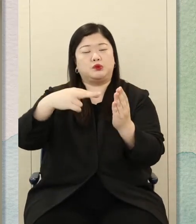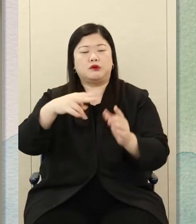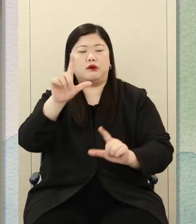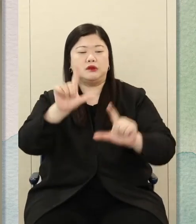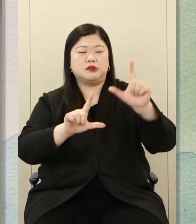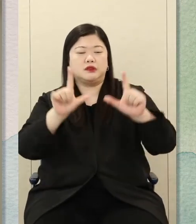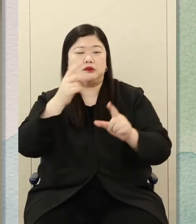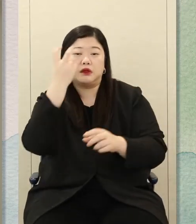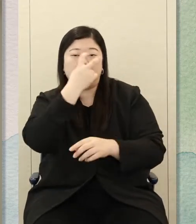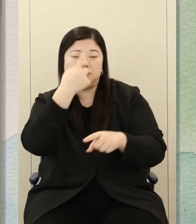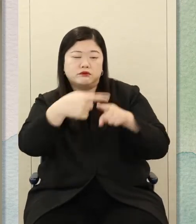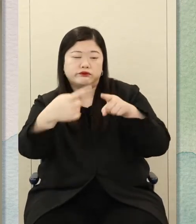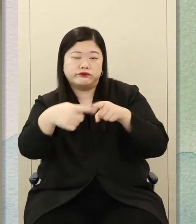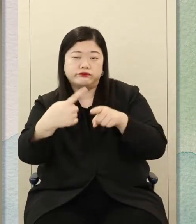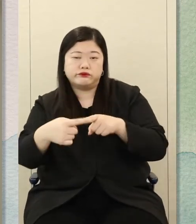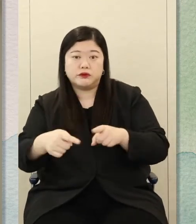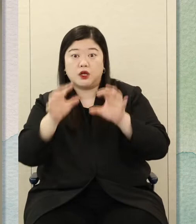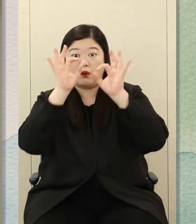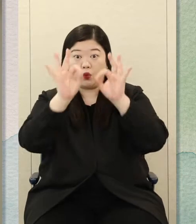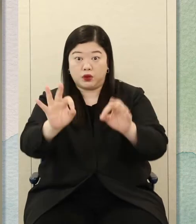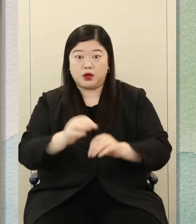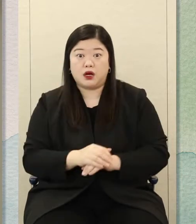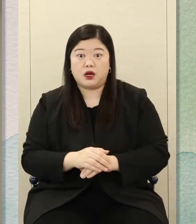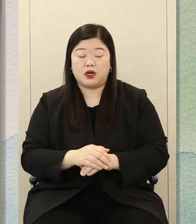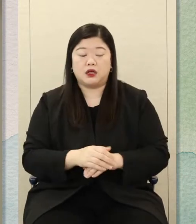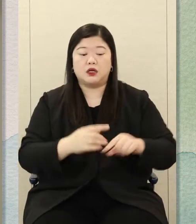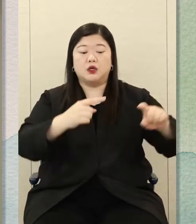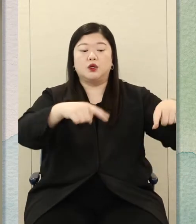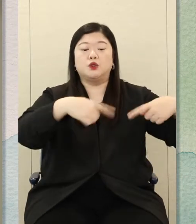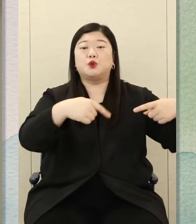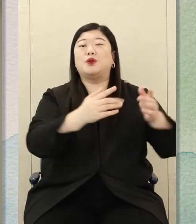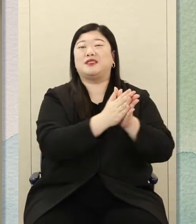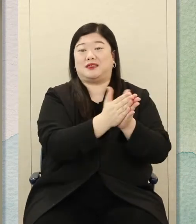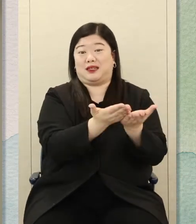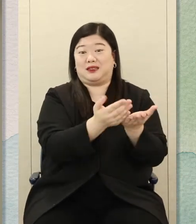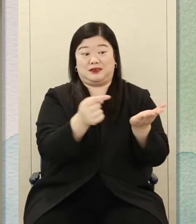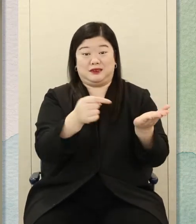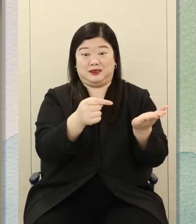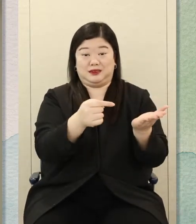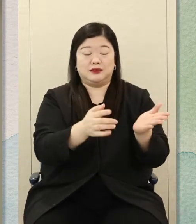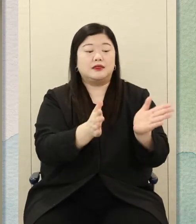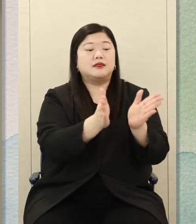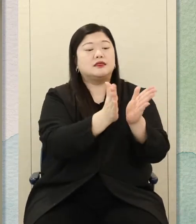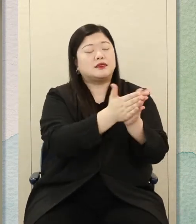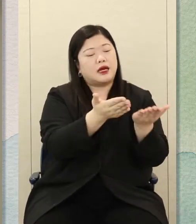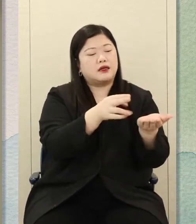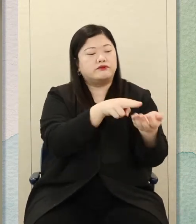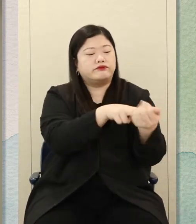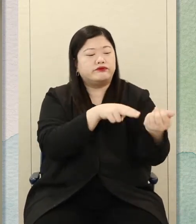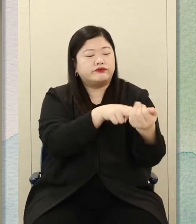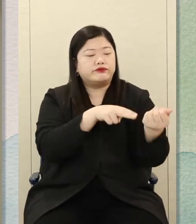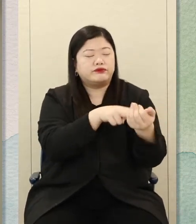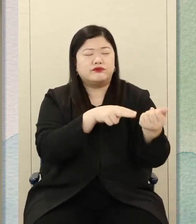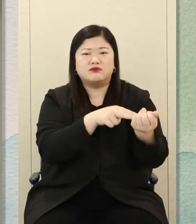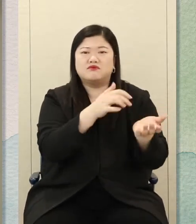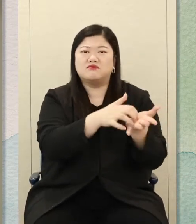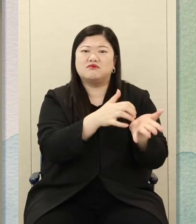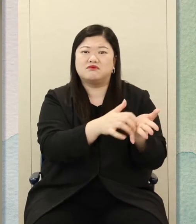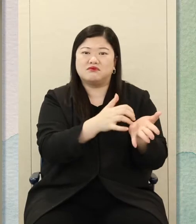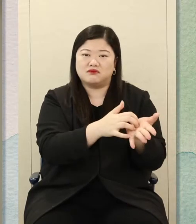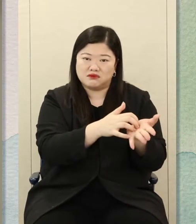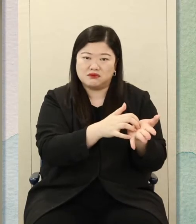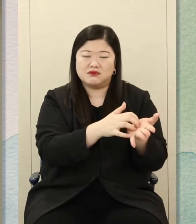기준으로 52.1%, 예, 종이책의 경우에 52.1%밖에 지금 되지 않거든요. 그러니까 너무나